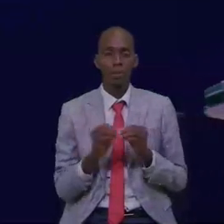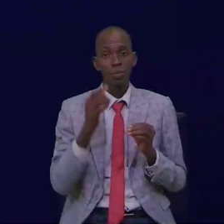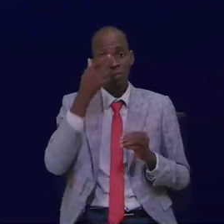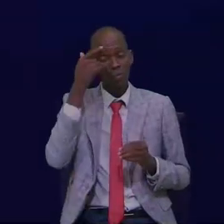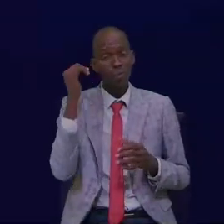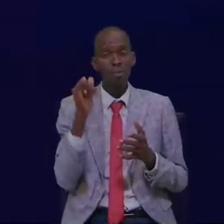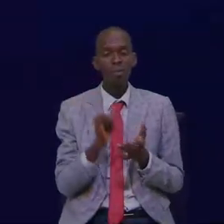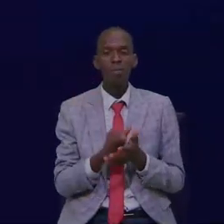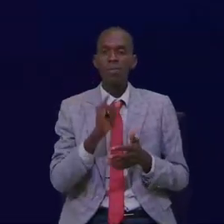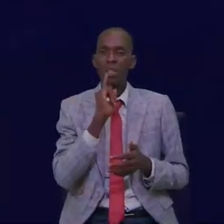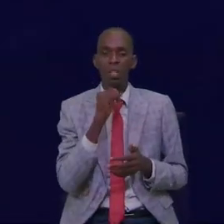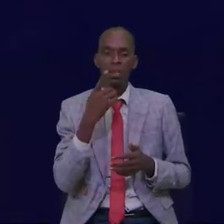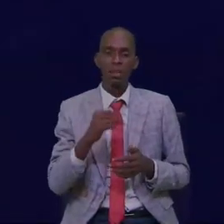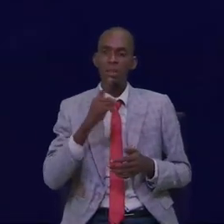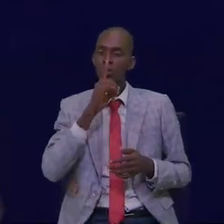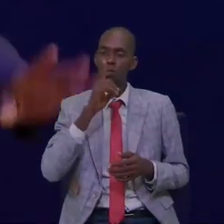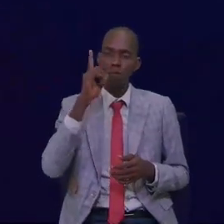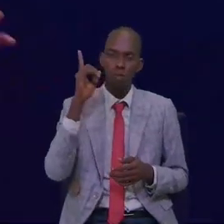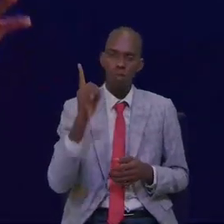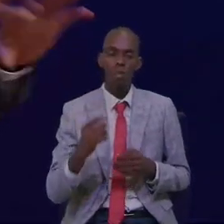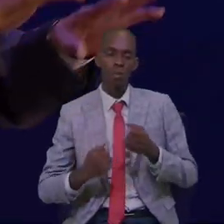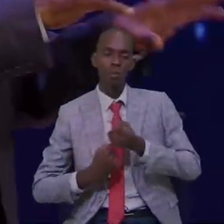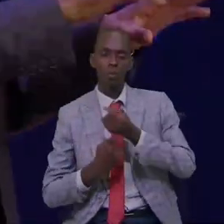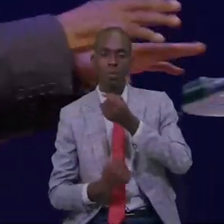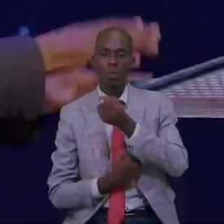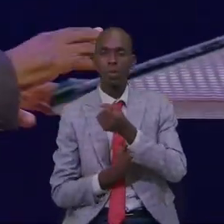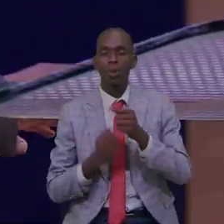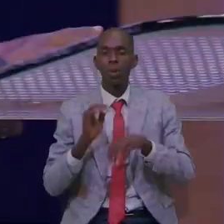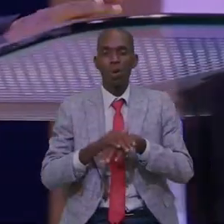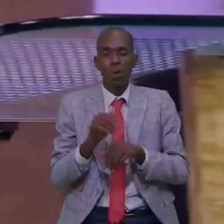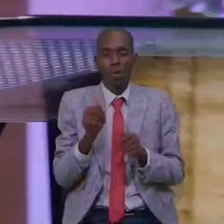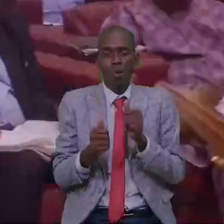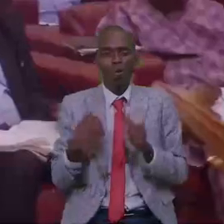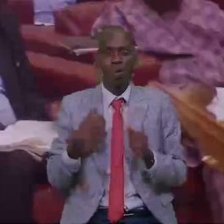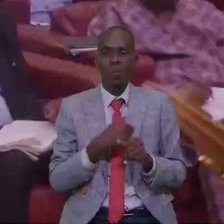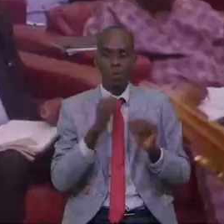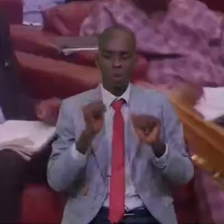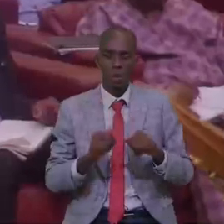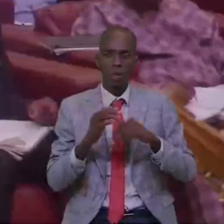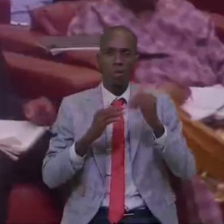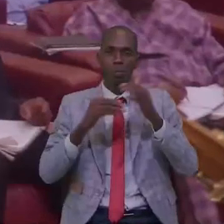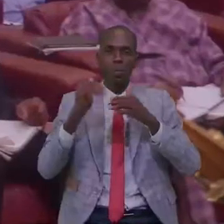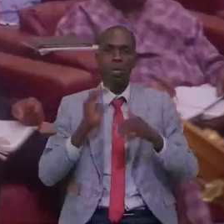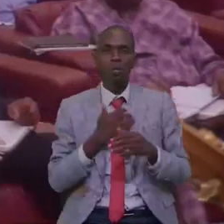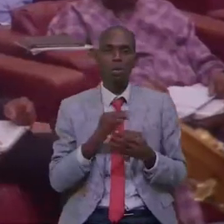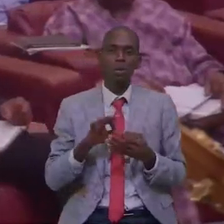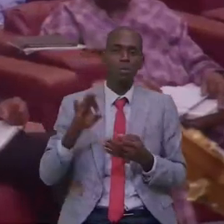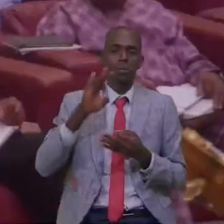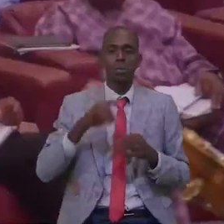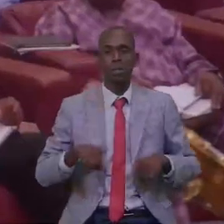à écrit contre lui. Parce que Christ est la pierre angulaire de prix sur laquelle nous